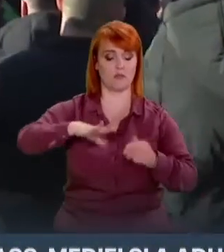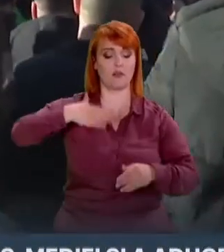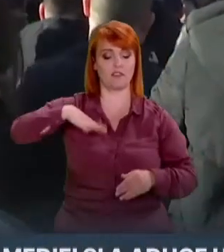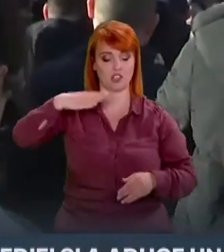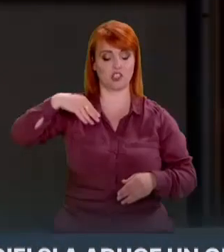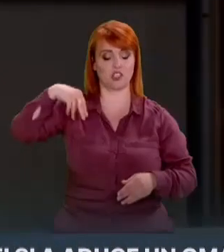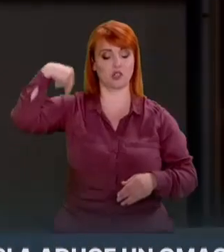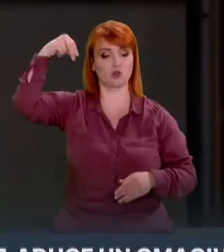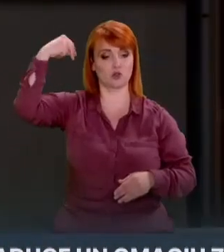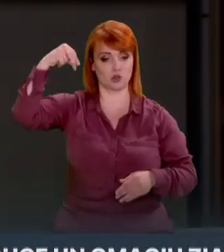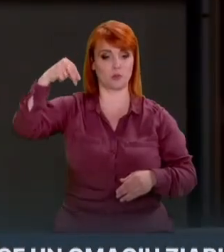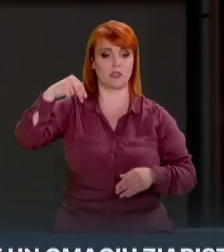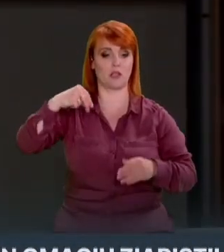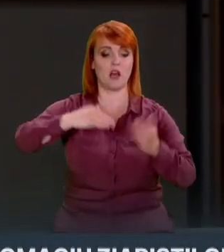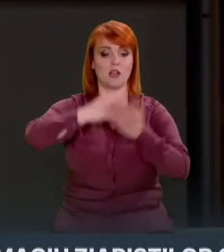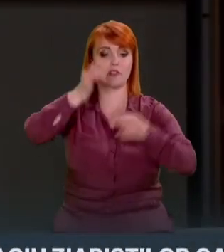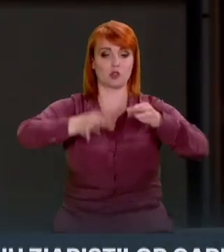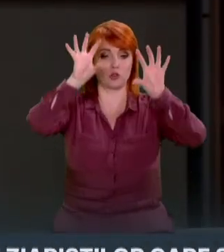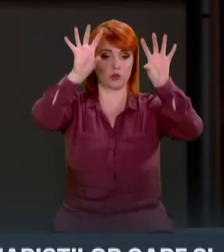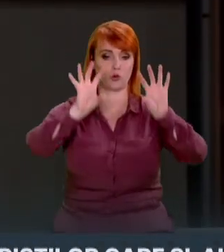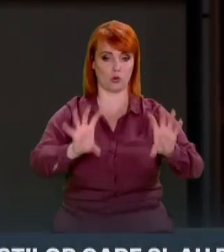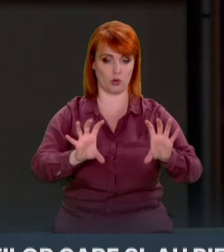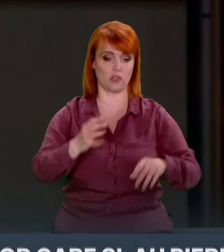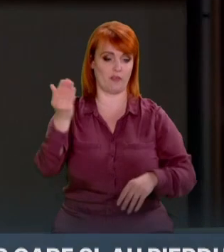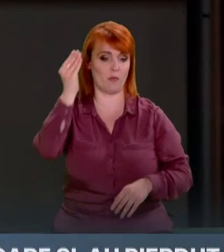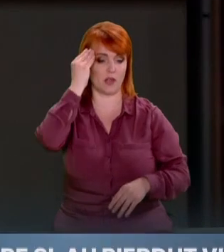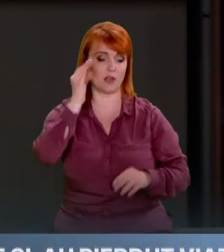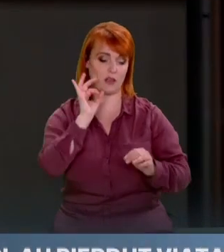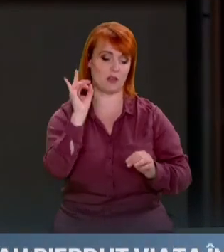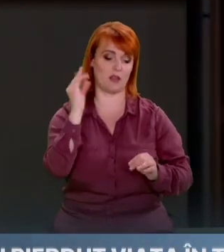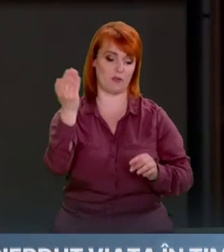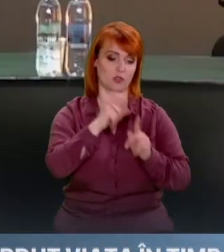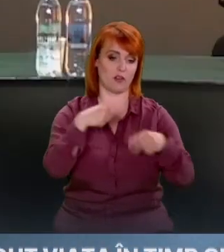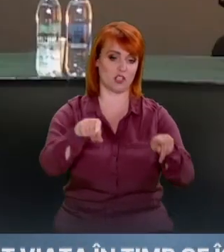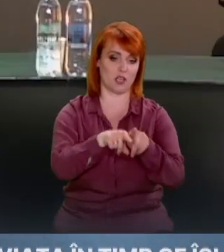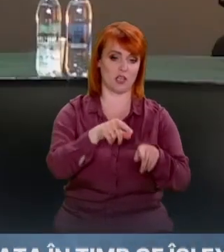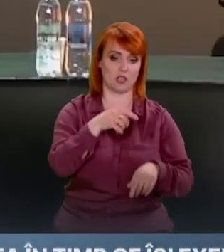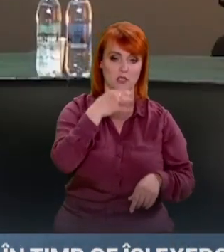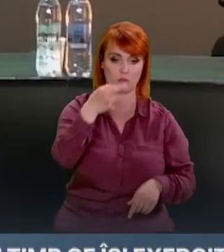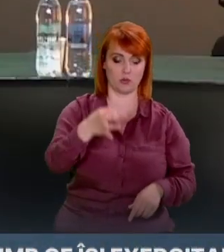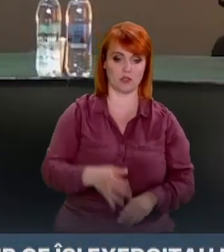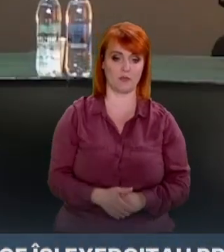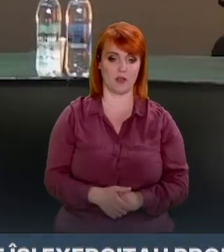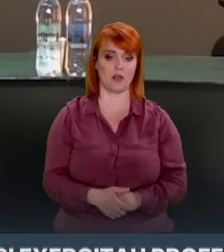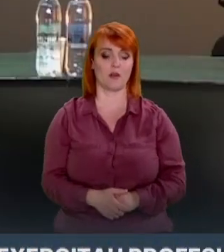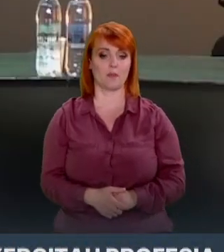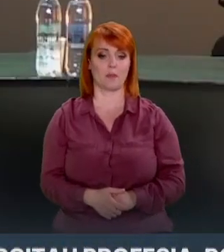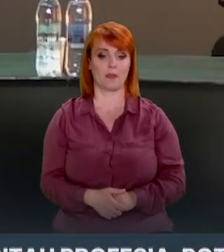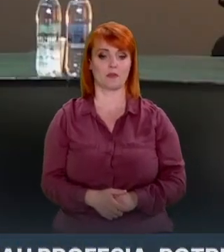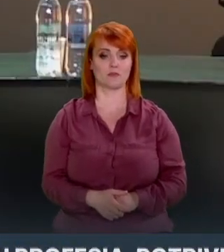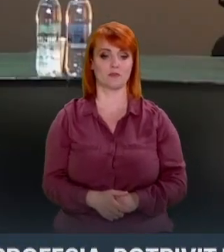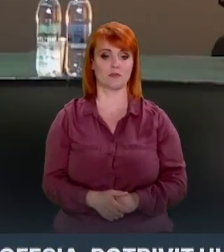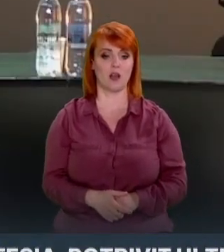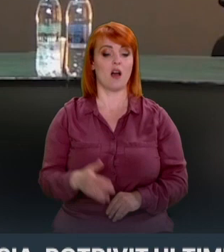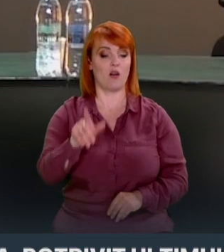Constituționale, Alexandru Tănase. Acesta mai susține că întrunirea este un bun prilej pentru a continua schimbarea percepției asupra țării noastre, ca Europa să